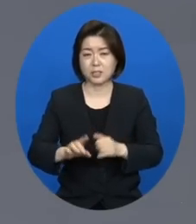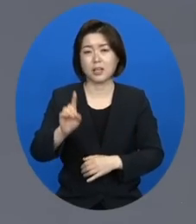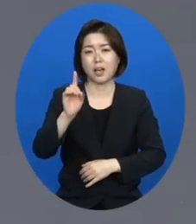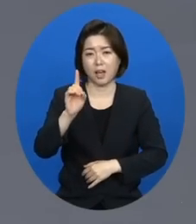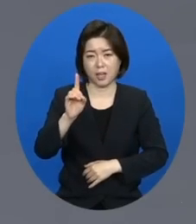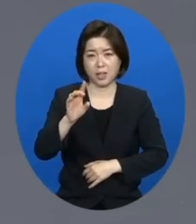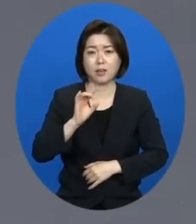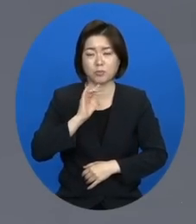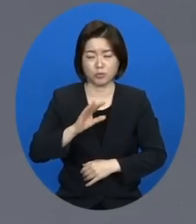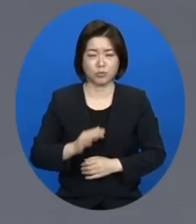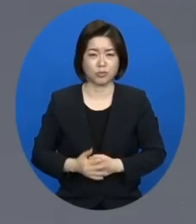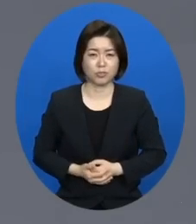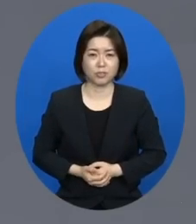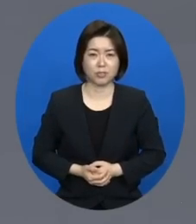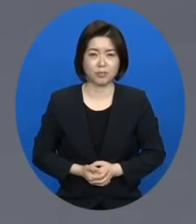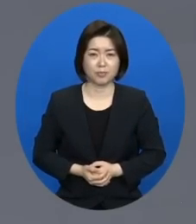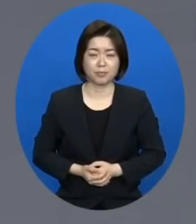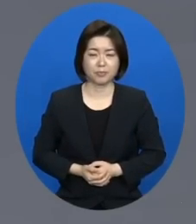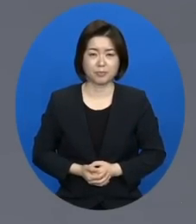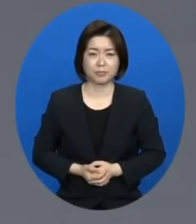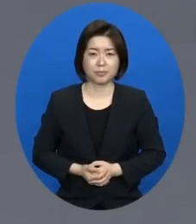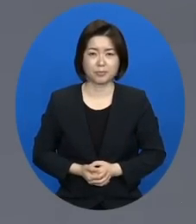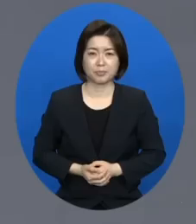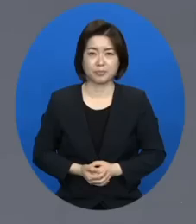사람에 불과하다.